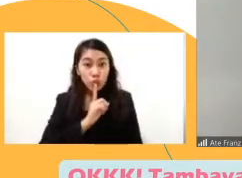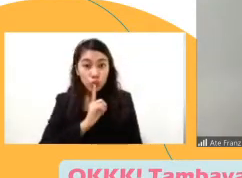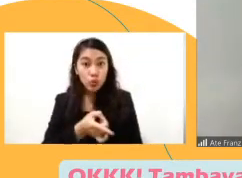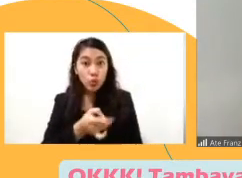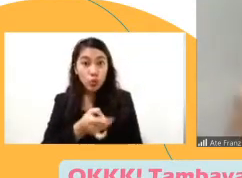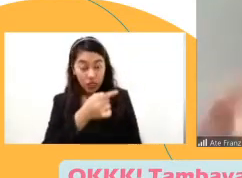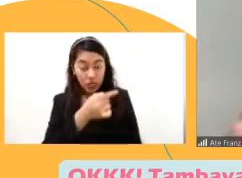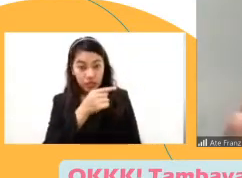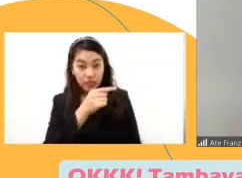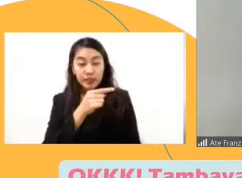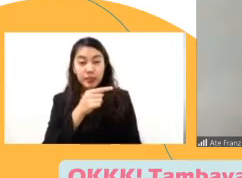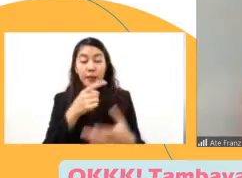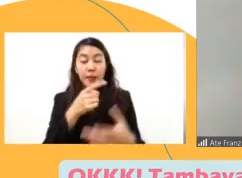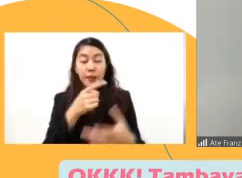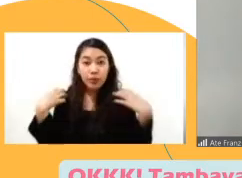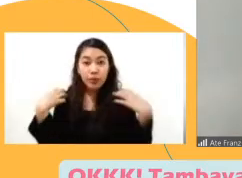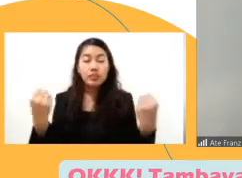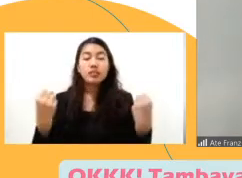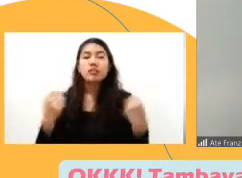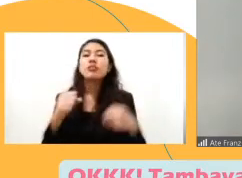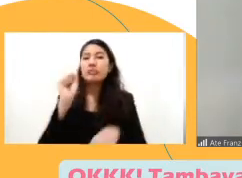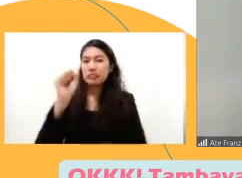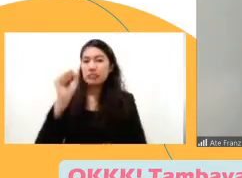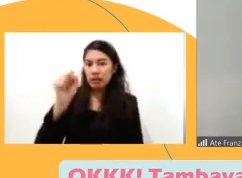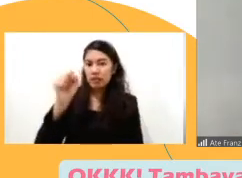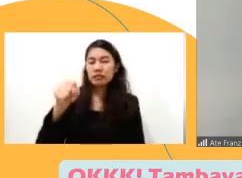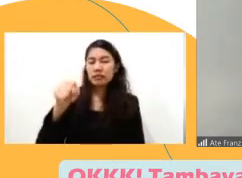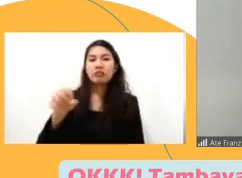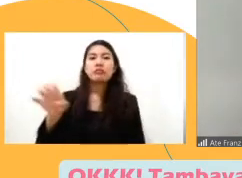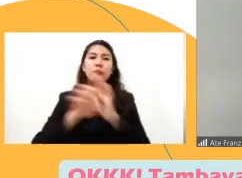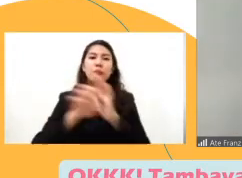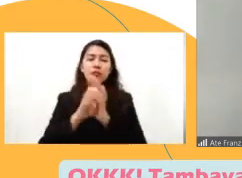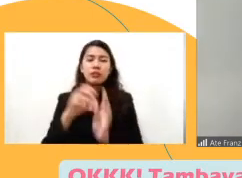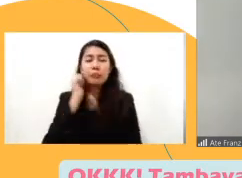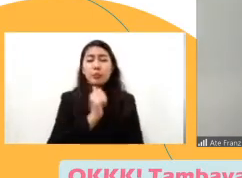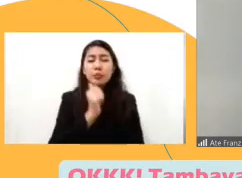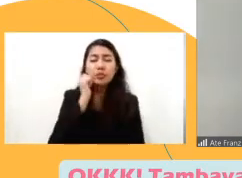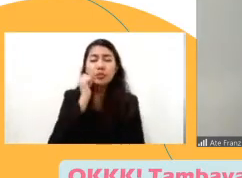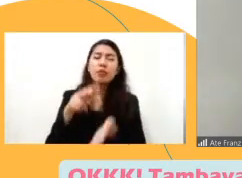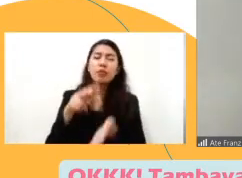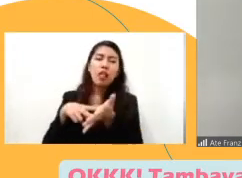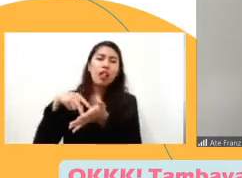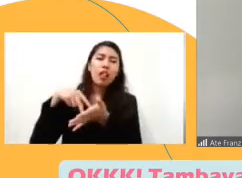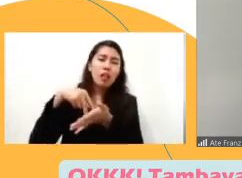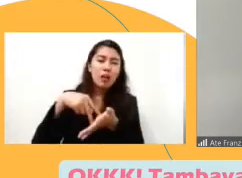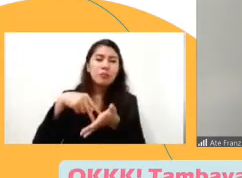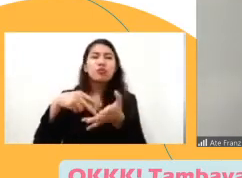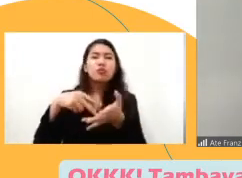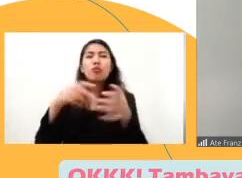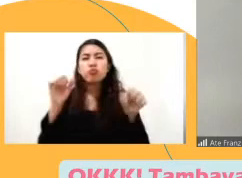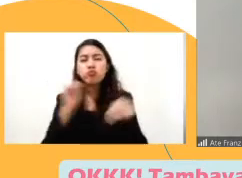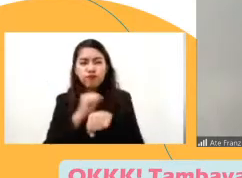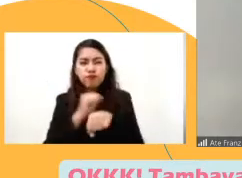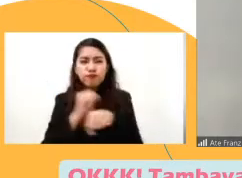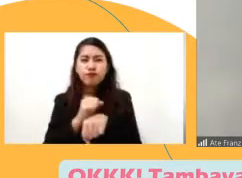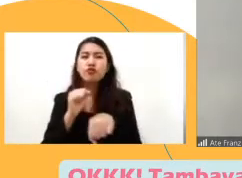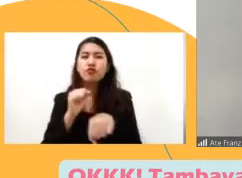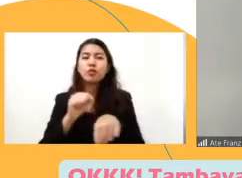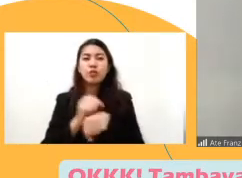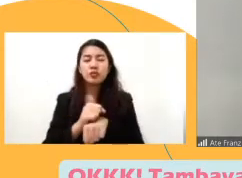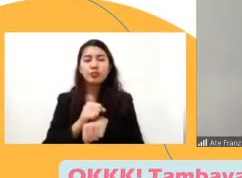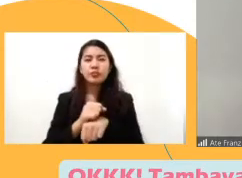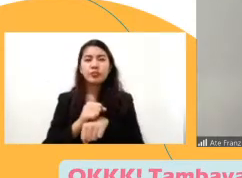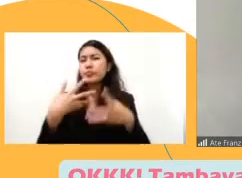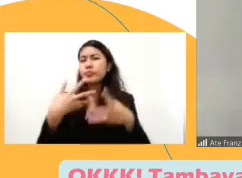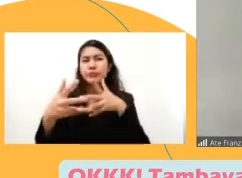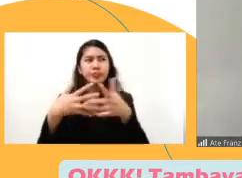mo, everyday babangon ka, papasok ka sa trabaho na alam mo na ang iyong buhay ay nasa peligro, no?